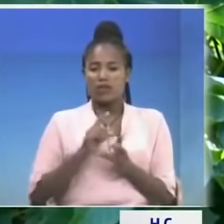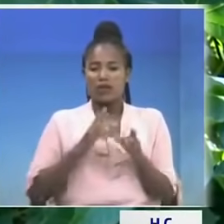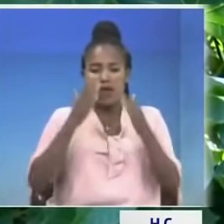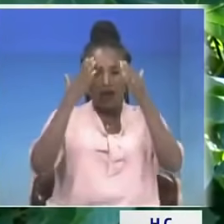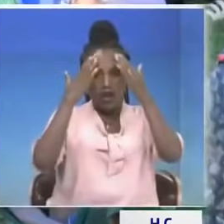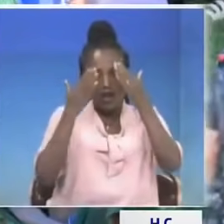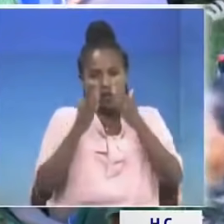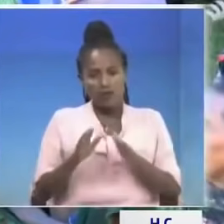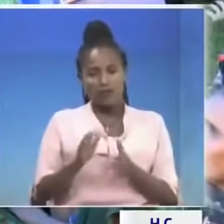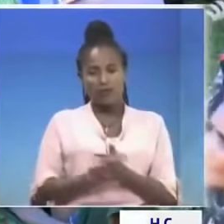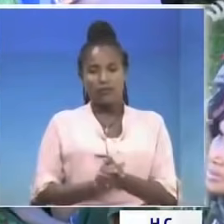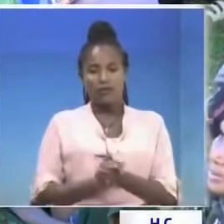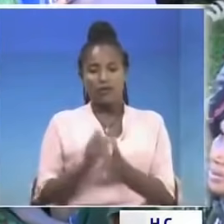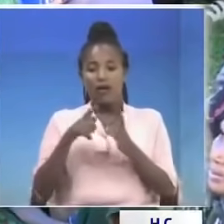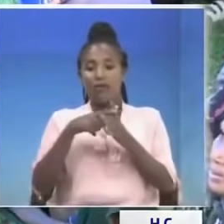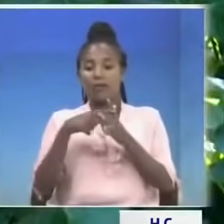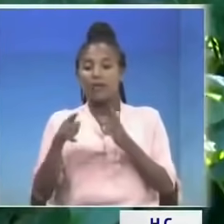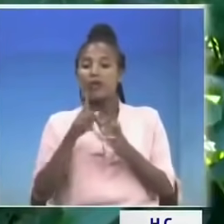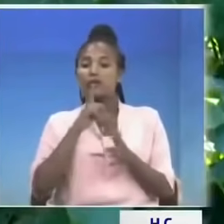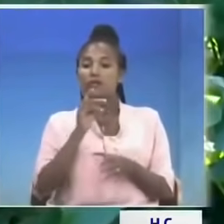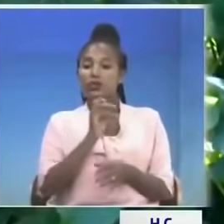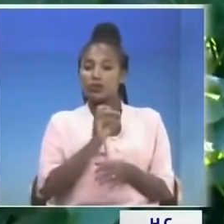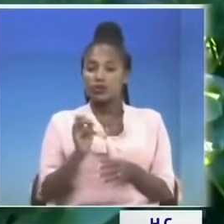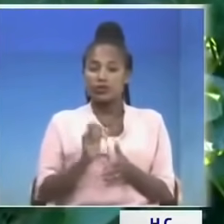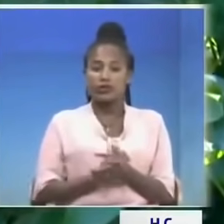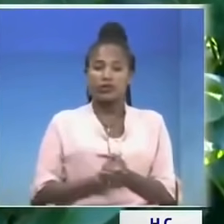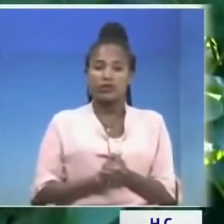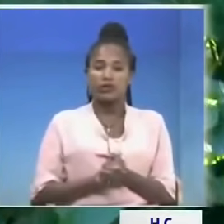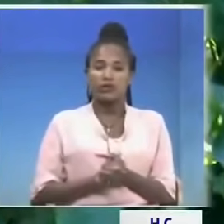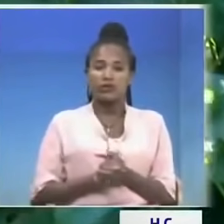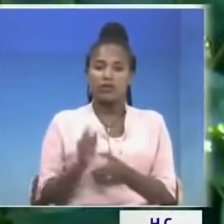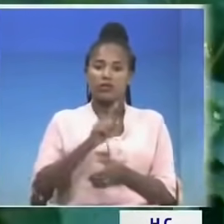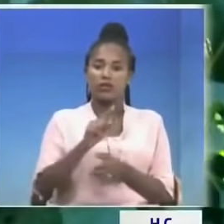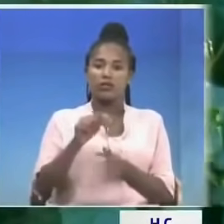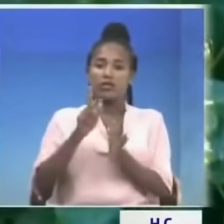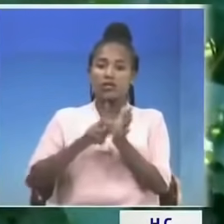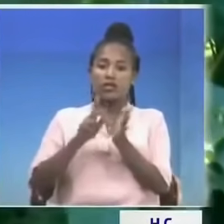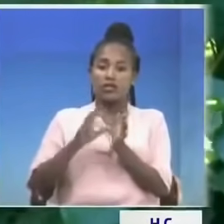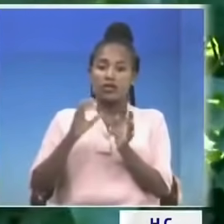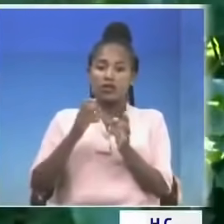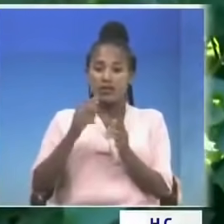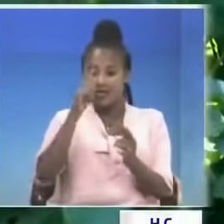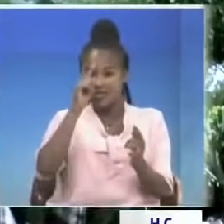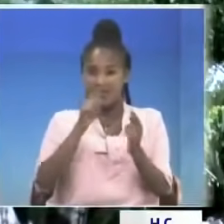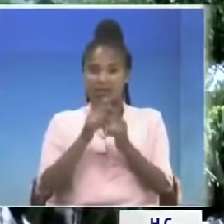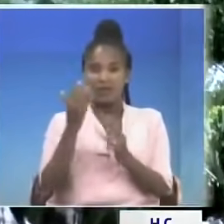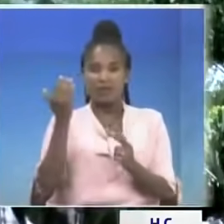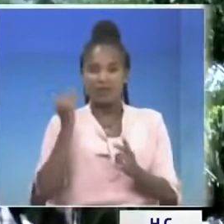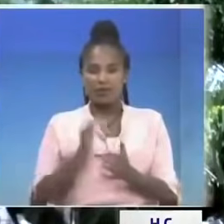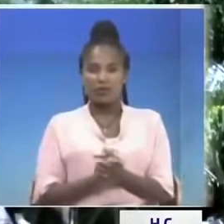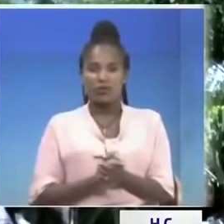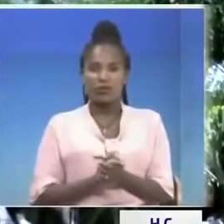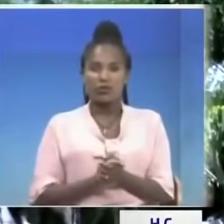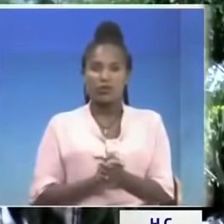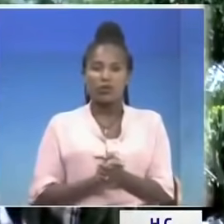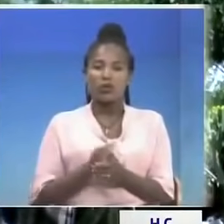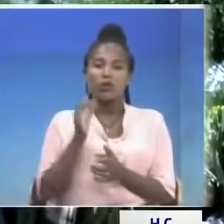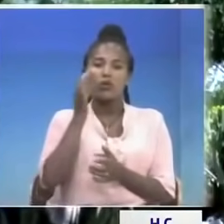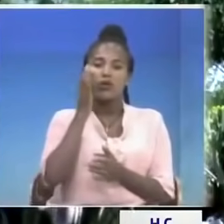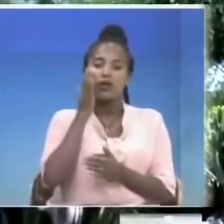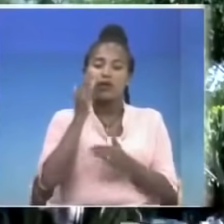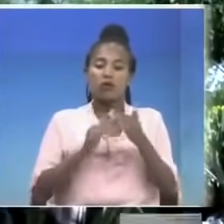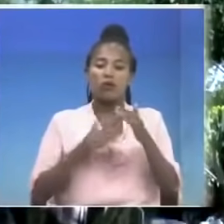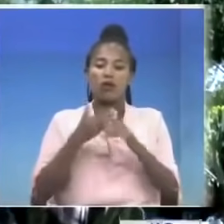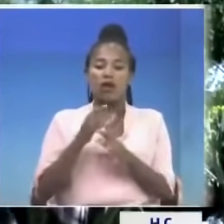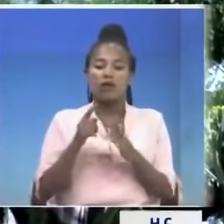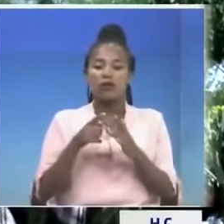እናቀላቸዋል? አንተዬ አምልጠናቸው ነው እንጂ እሳቸው ጨርሰው ለመሄድ ይቅር ነበራቸው። ወያኖች ወገቡ ጊዜ ሸሽቶ መጥ